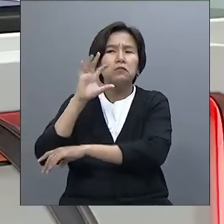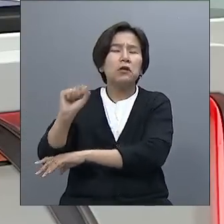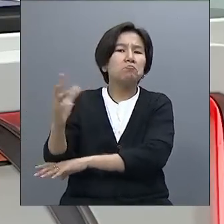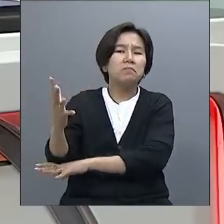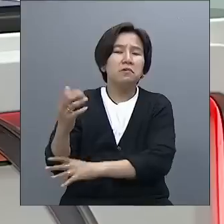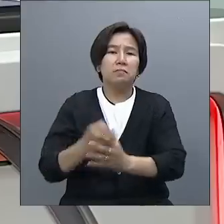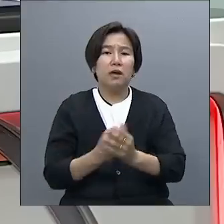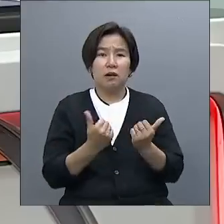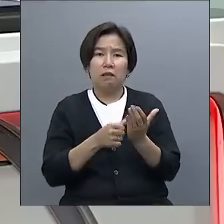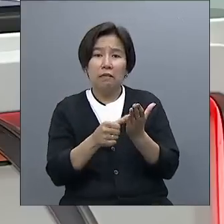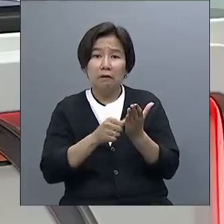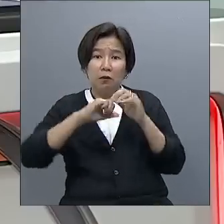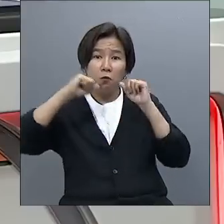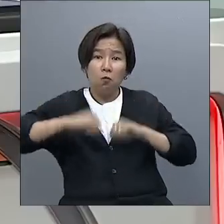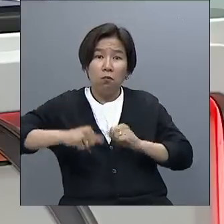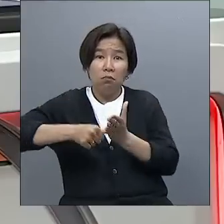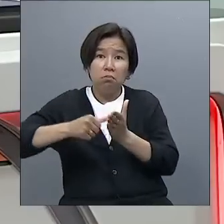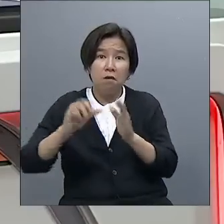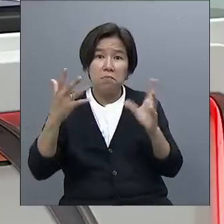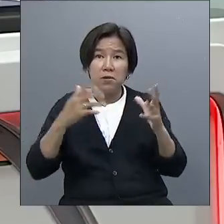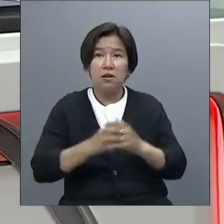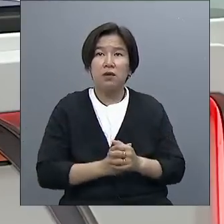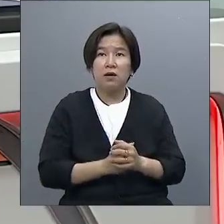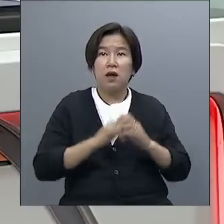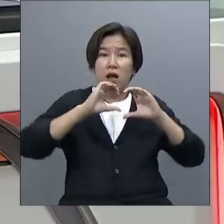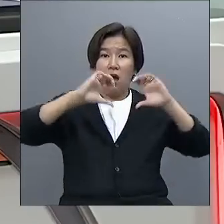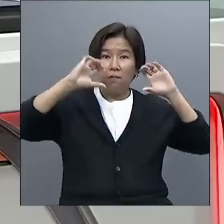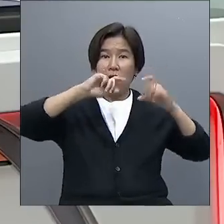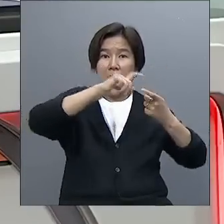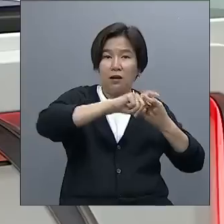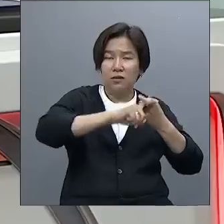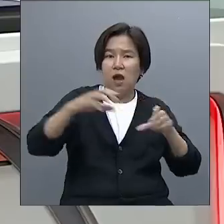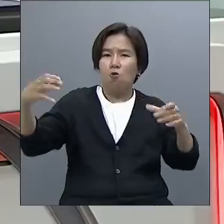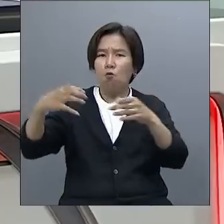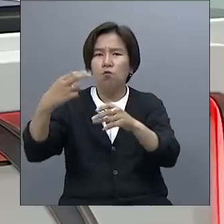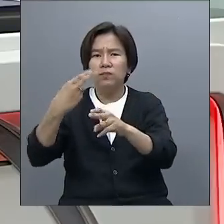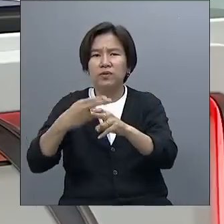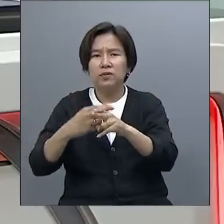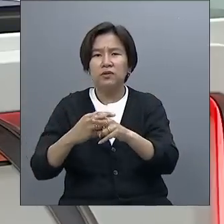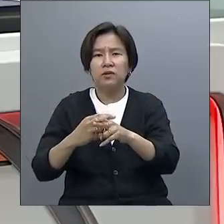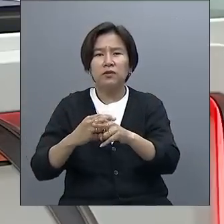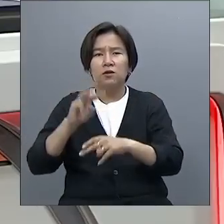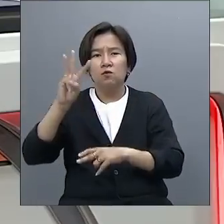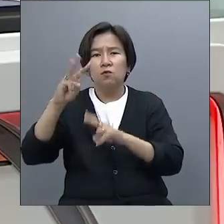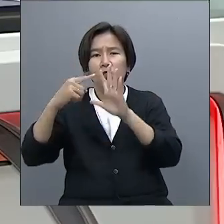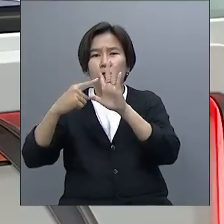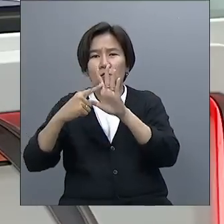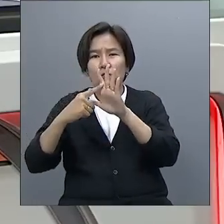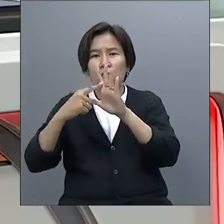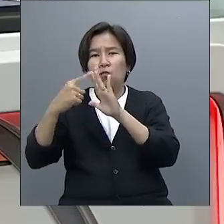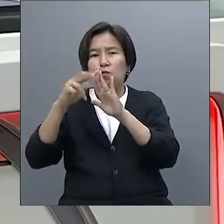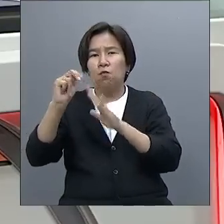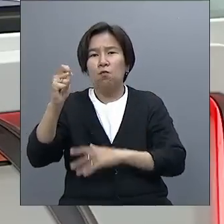ไขข้อตกลงยุติความขัดแย้งระหว่างรัฐบาลรัสเซียกับกลุ่มวากเนอร์หรือเปล่าหลังจากที่ผู้นำเบลารุสออกมาให้ข่าวบอกว่าตอน